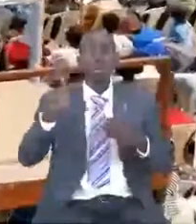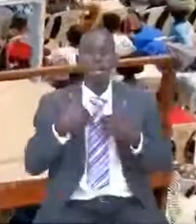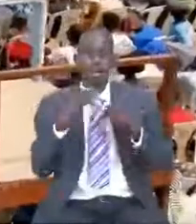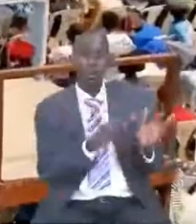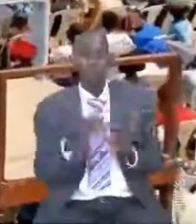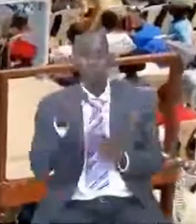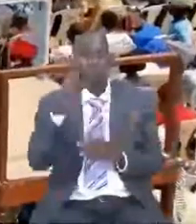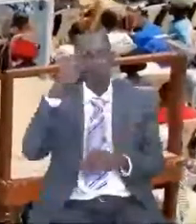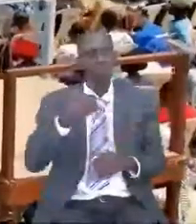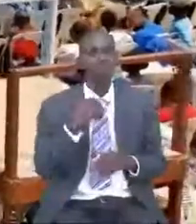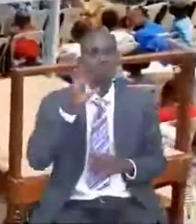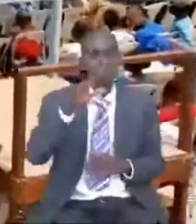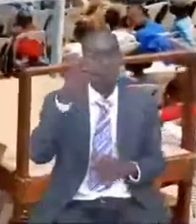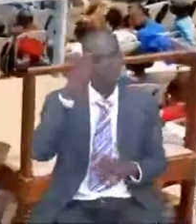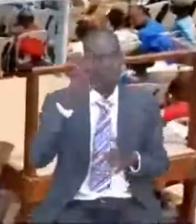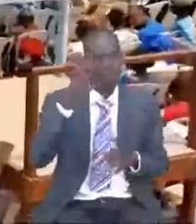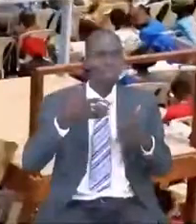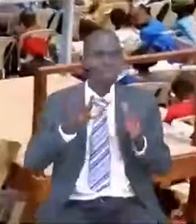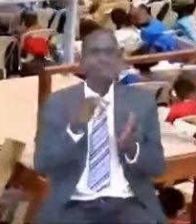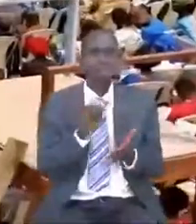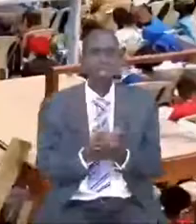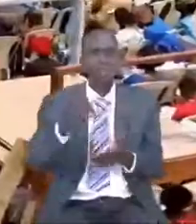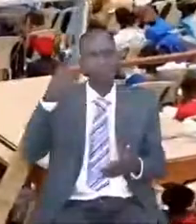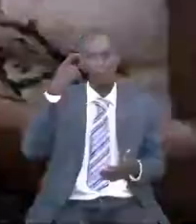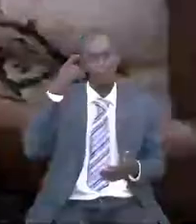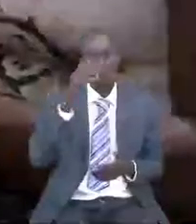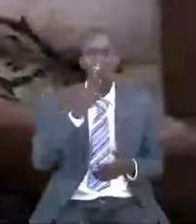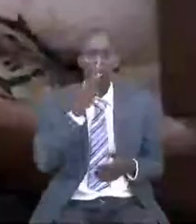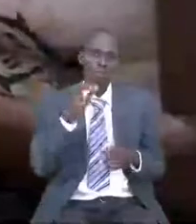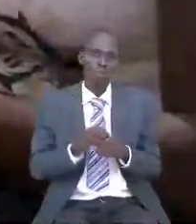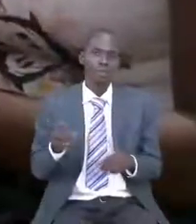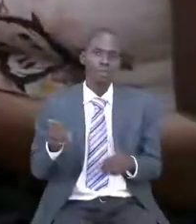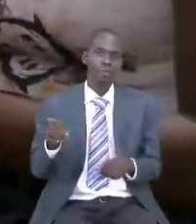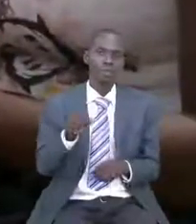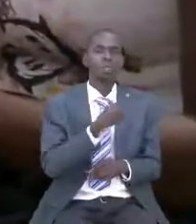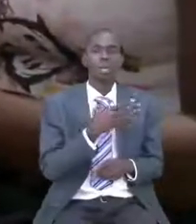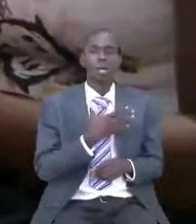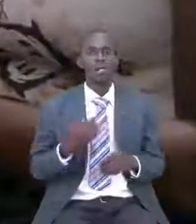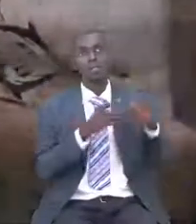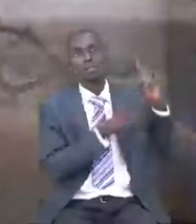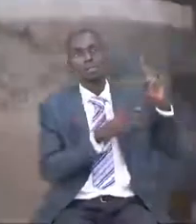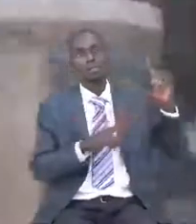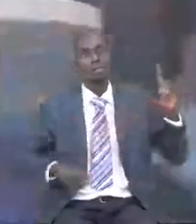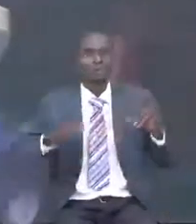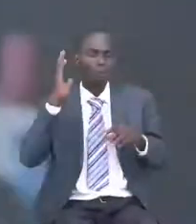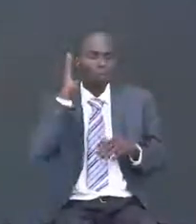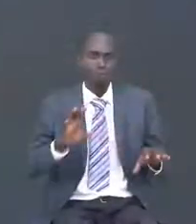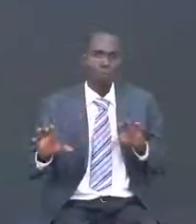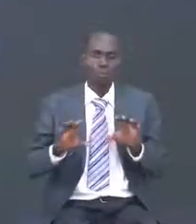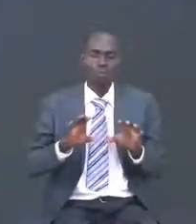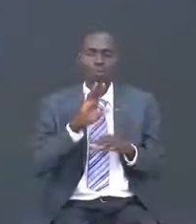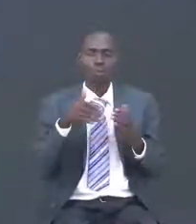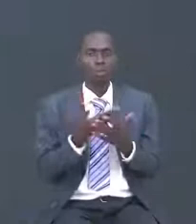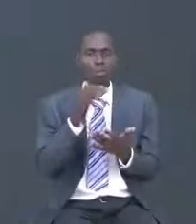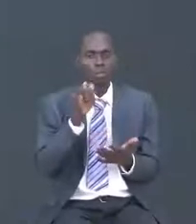état d'esprit, que cet état d'esprit soit en toi. Et le Seigneur va l'accomplir